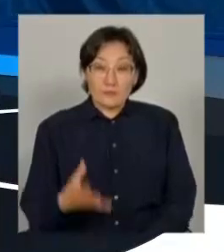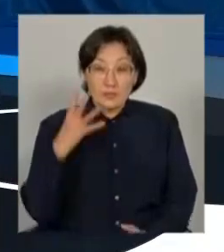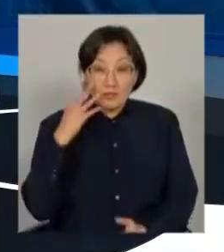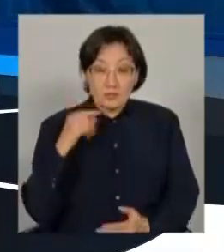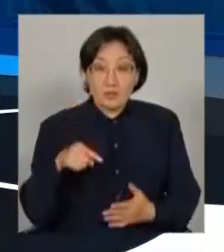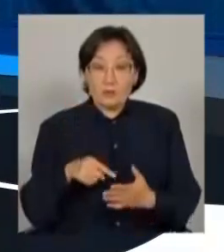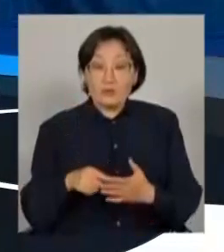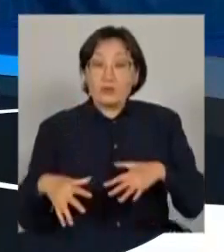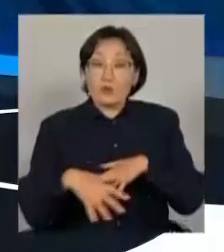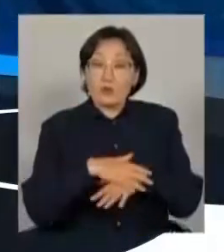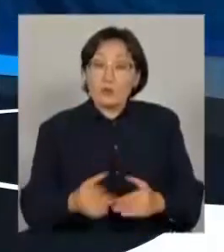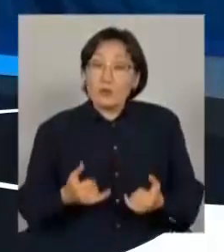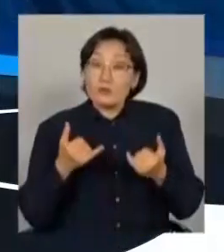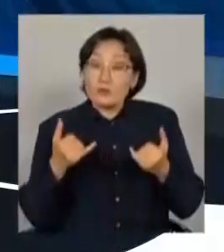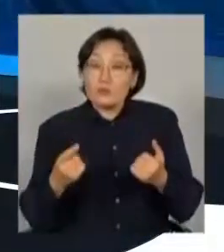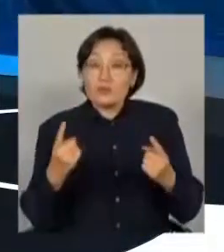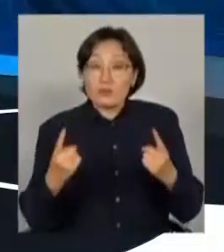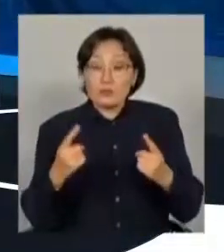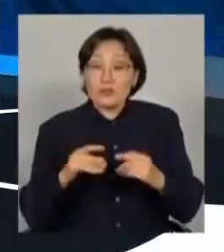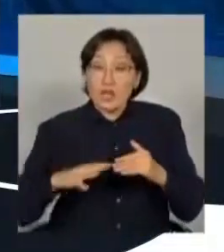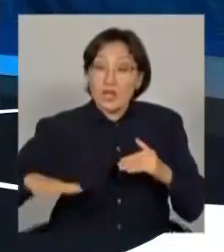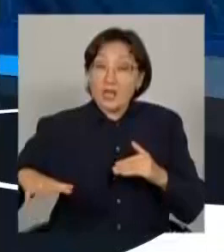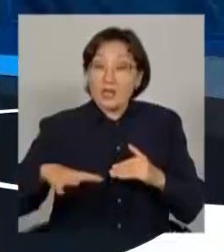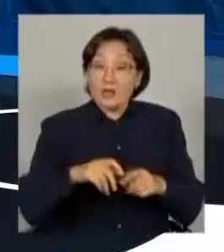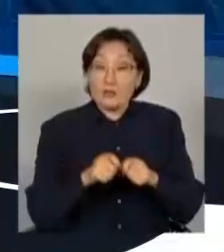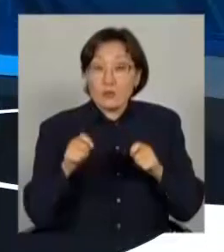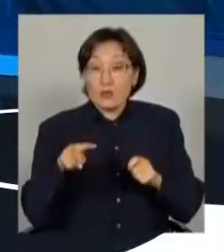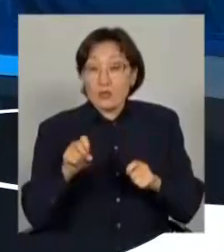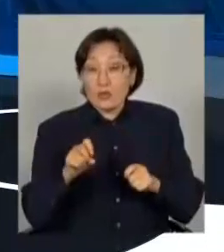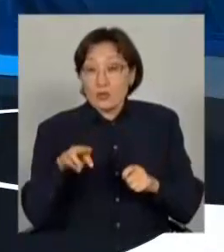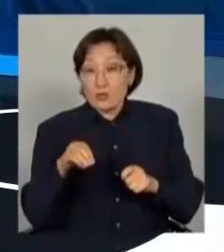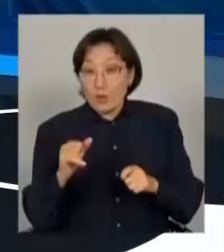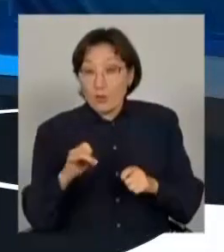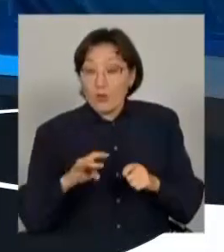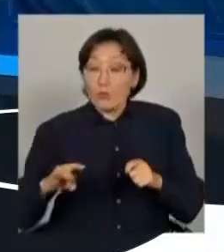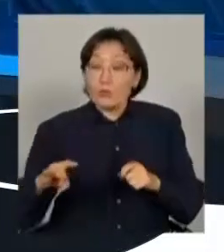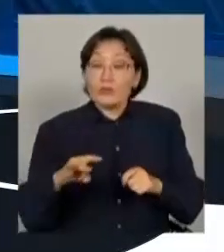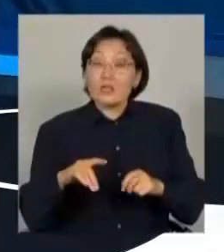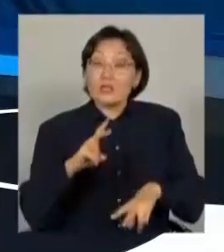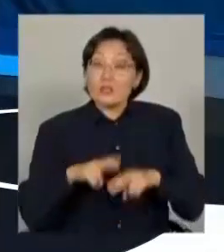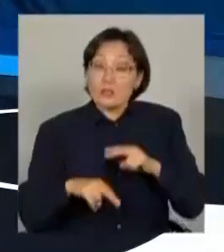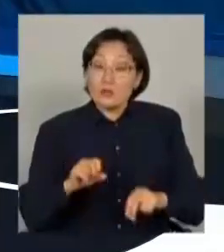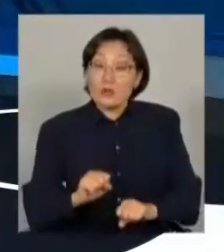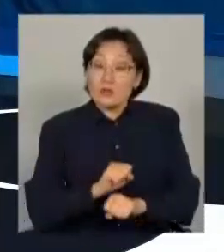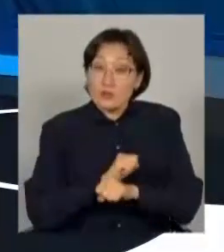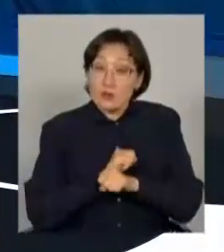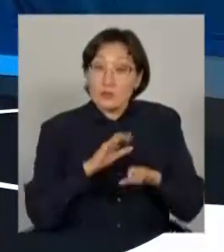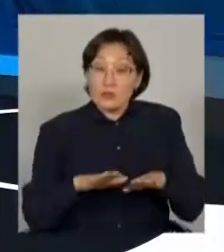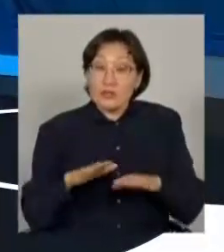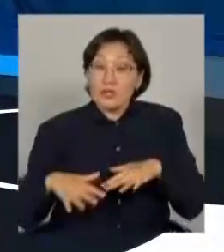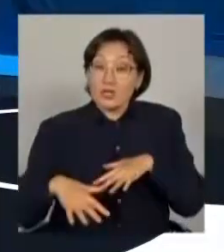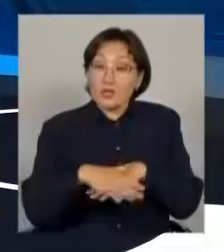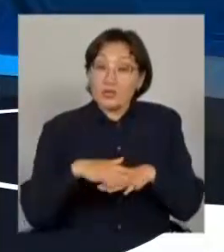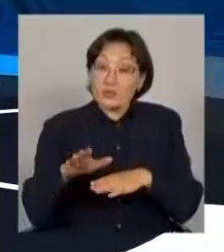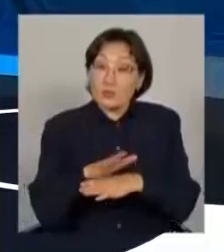Алматыда көпшілікке арналған тағы бір үлкен алаң ашылды. Алатау ауданында салынған демалыс орны жұрттың серуен құратын сүйікті жеріне айналып